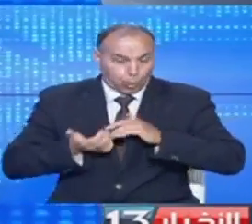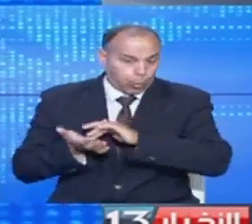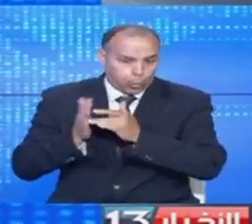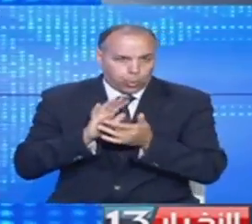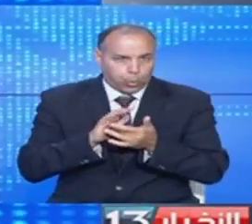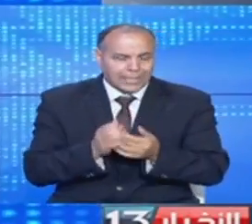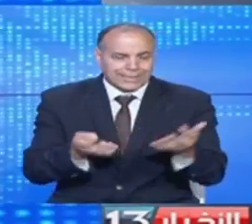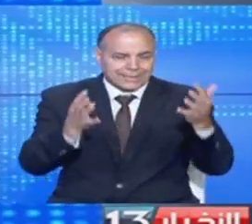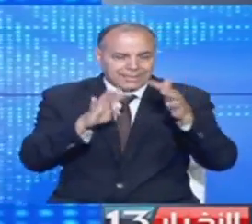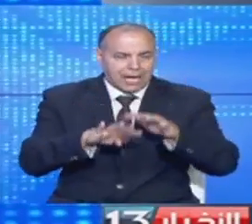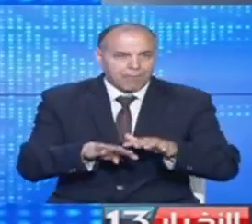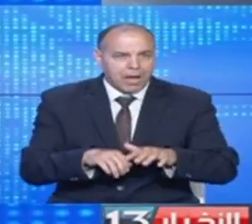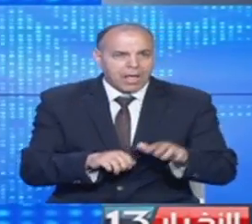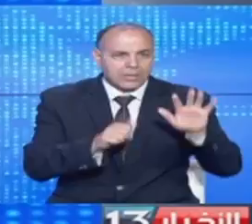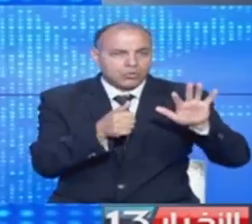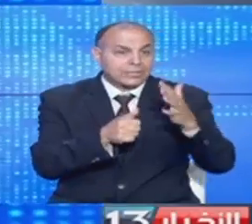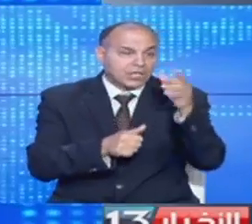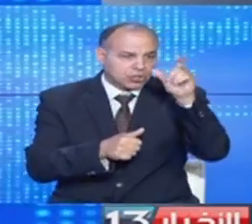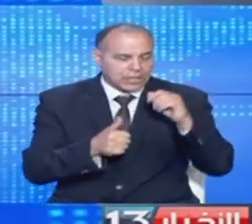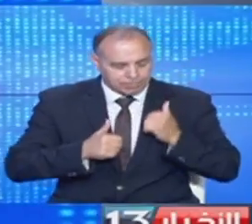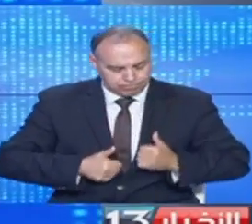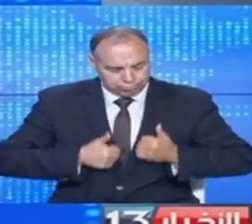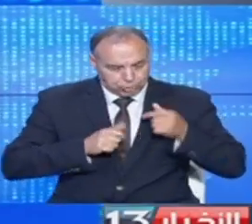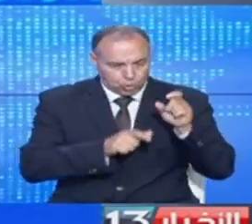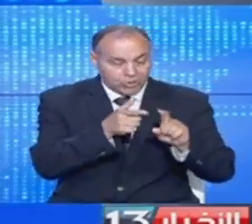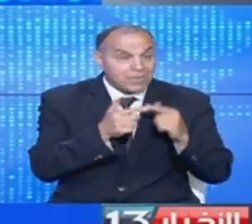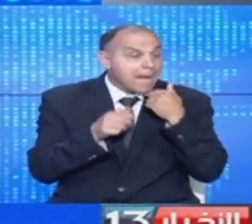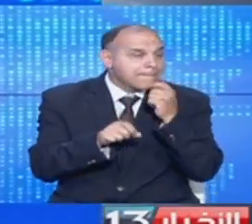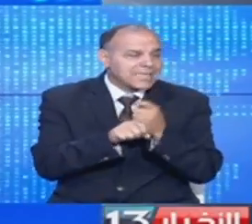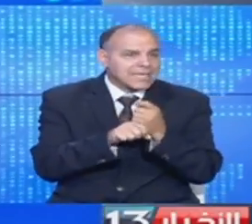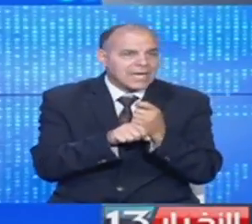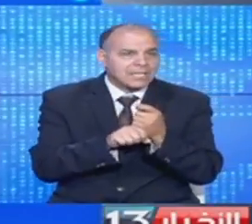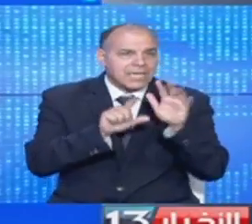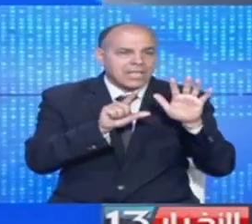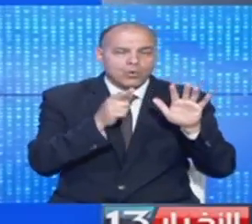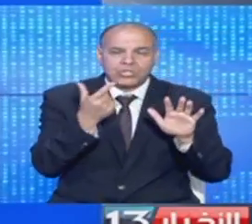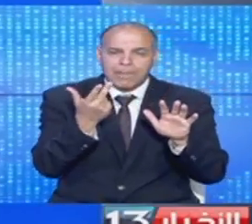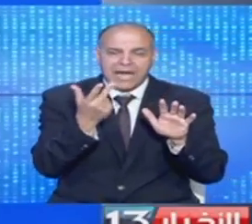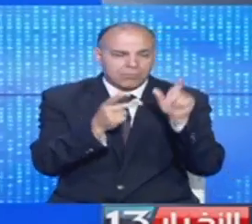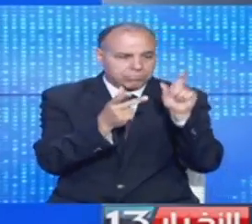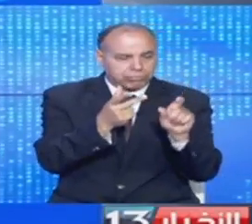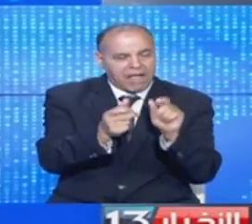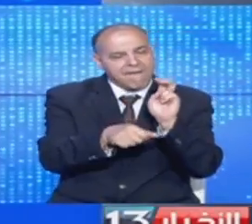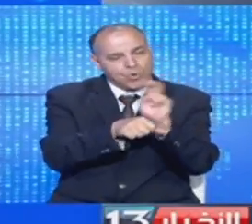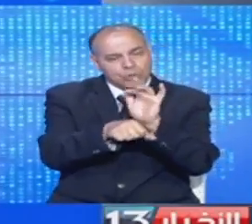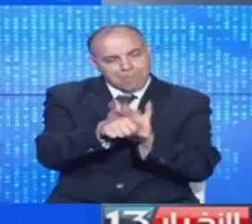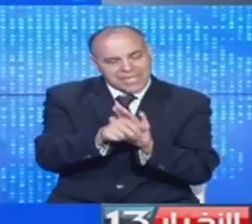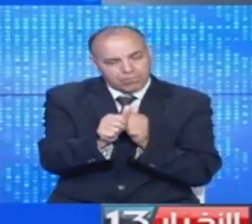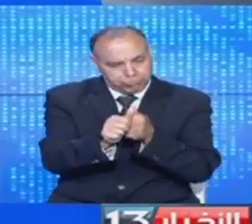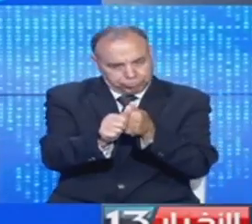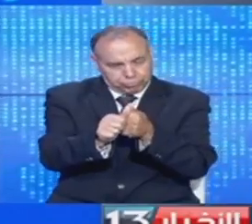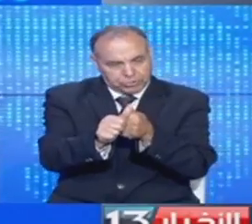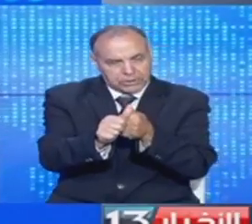تماماً 965 حالة شفاء، فيما لا تزال 73 حالة إصابة حاملة للفيروس